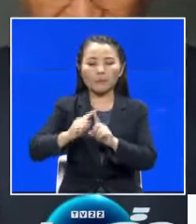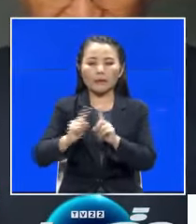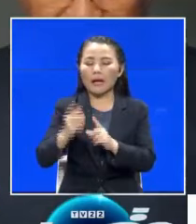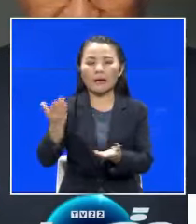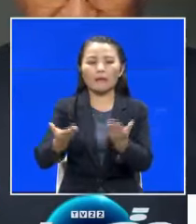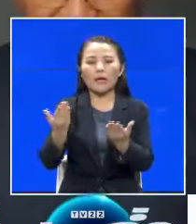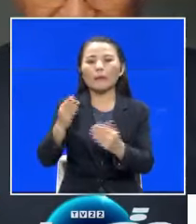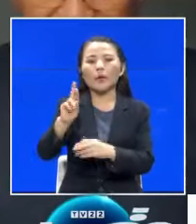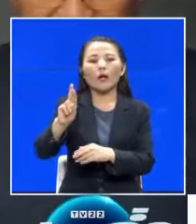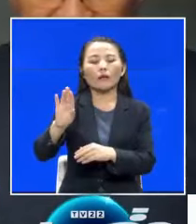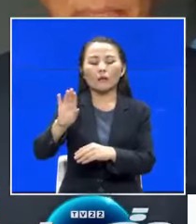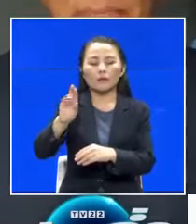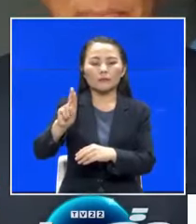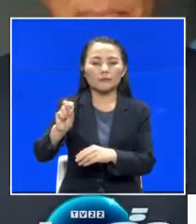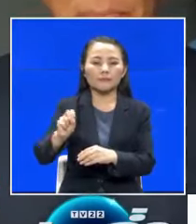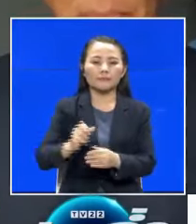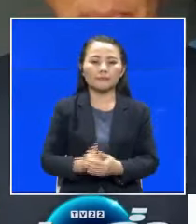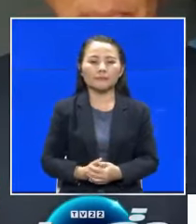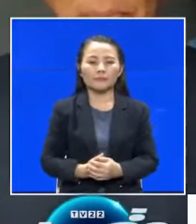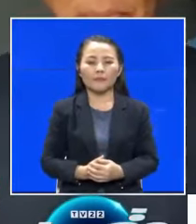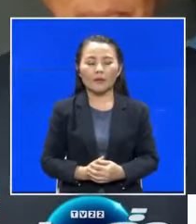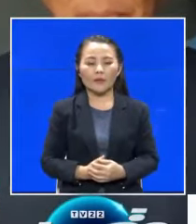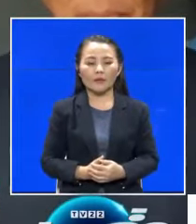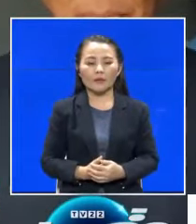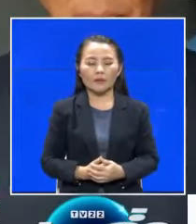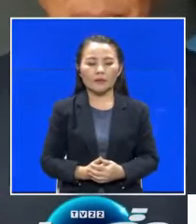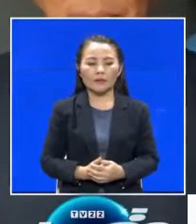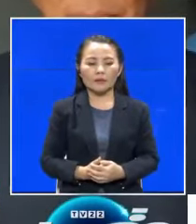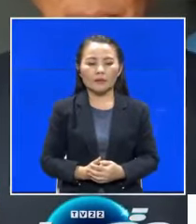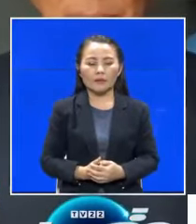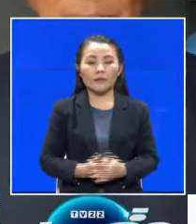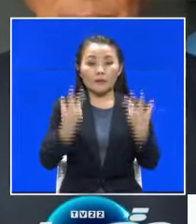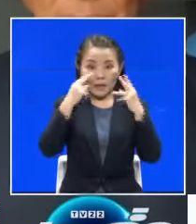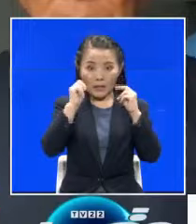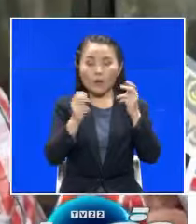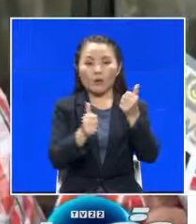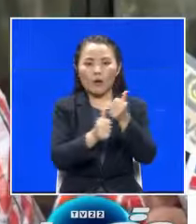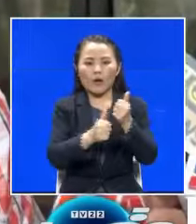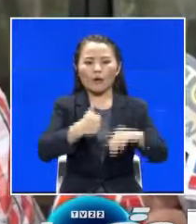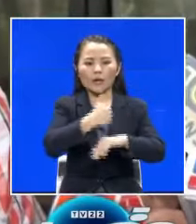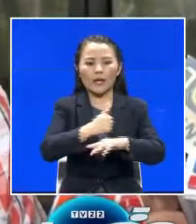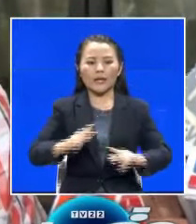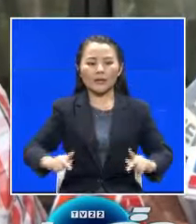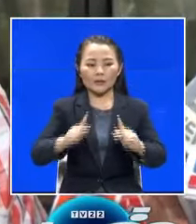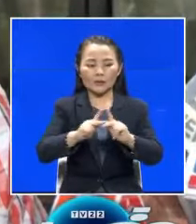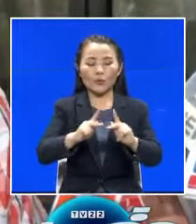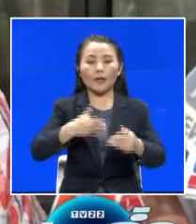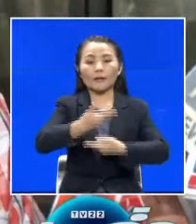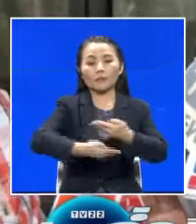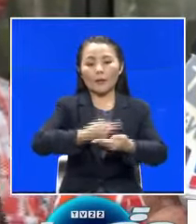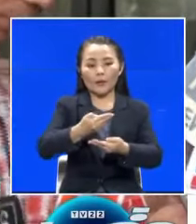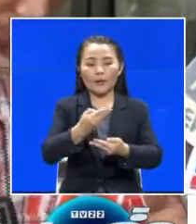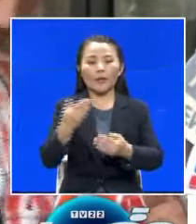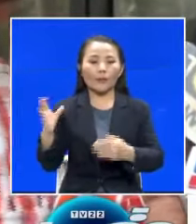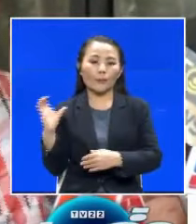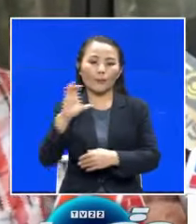ครับครับ ทางด้านคุณภูมิธรรมเวชยชัยรองนายกรัฐมนตรีและรัฐมนตรีว่าการกระทรวงพาณิชย์โพสต์ข้อความ